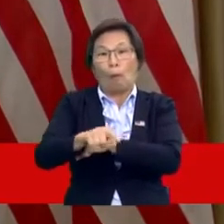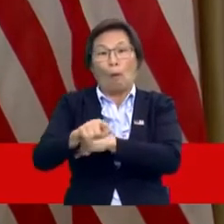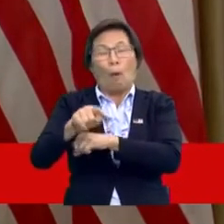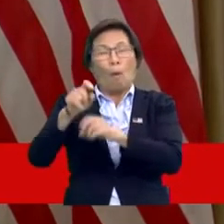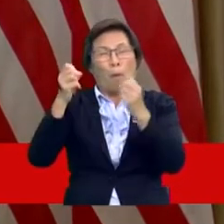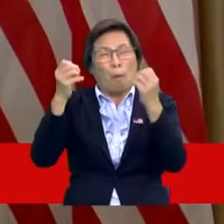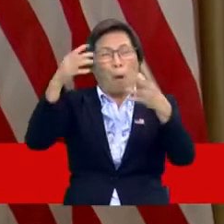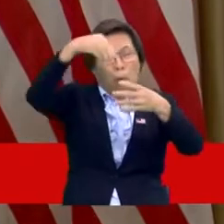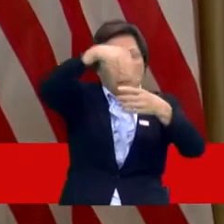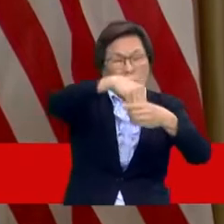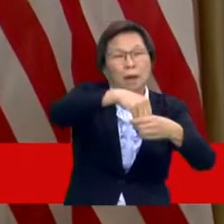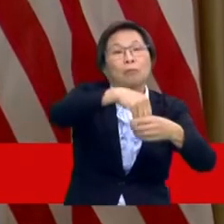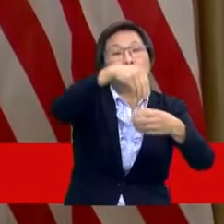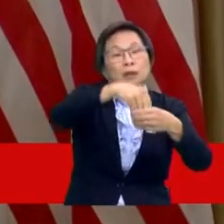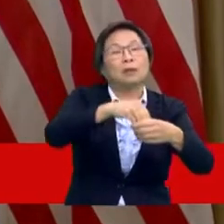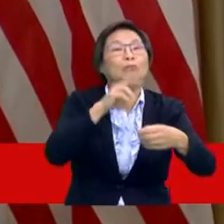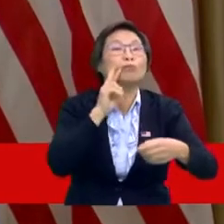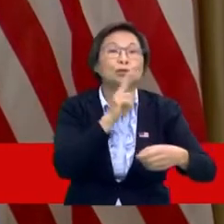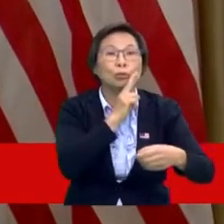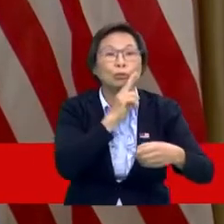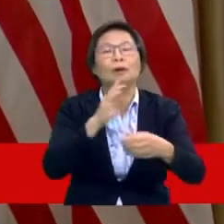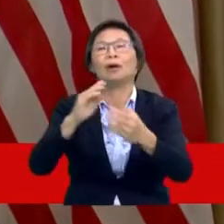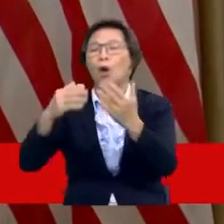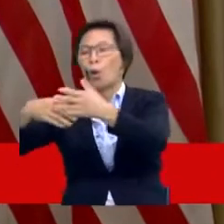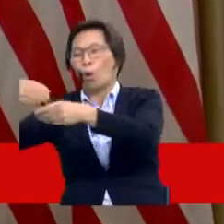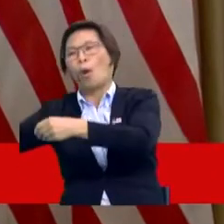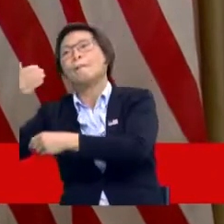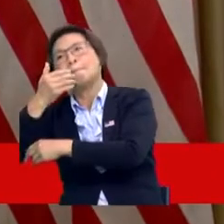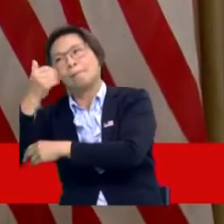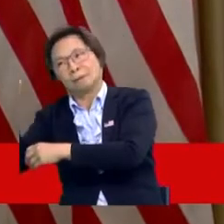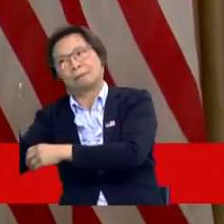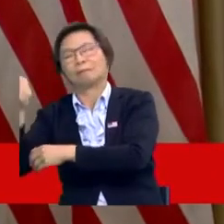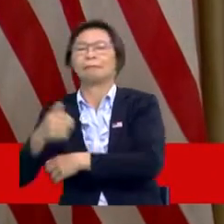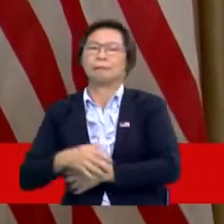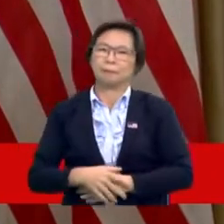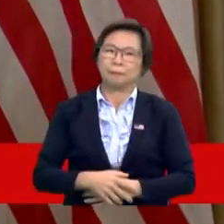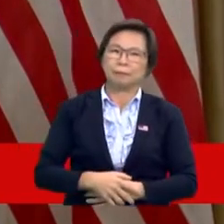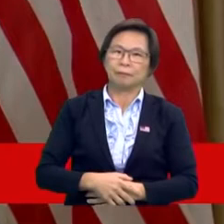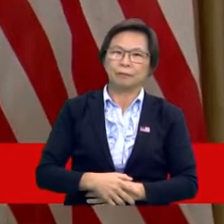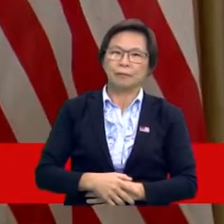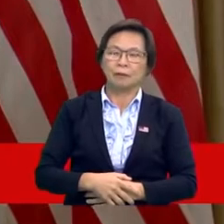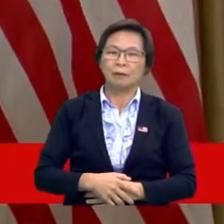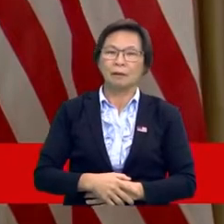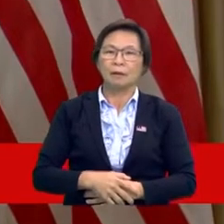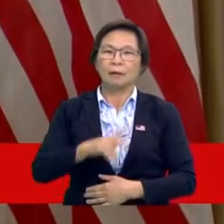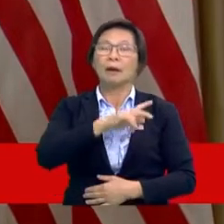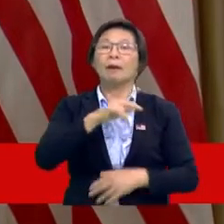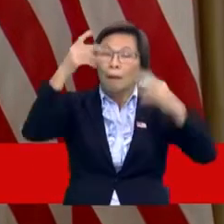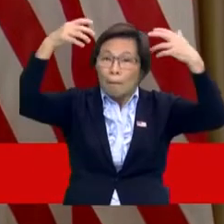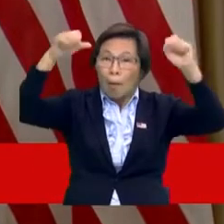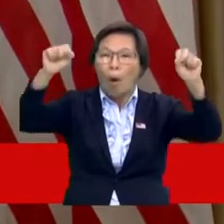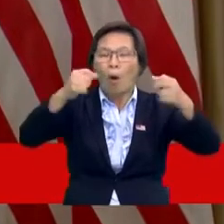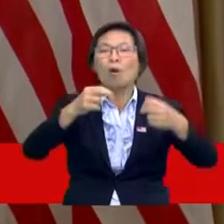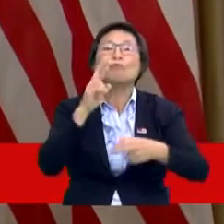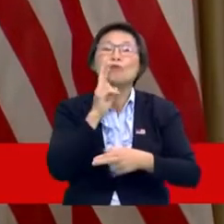lebih tinggi di dalam premis berbanding diluar premis di tempat inilah pemilik premis kedai